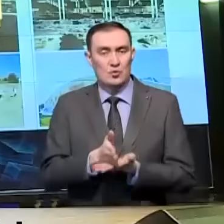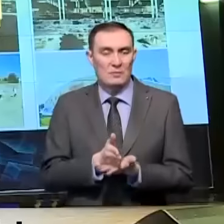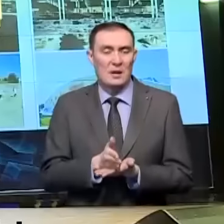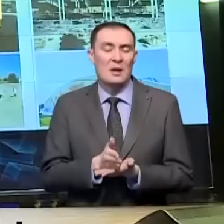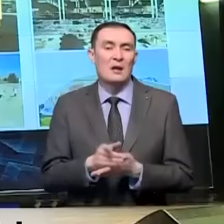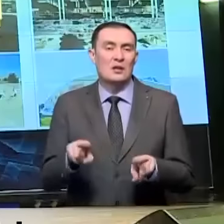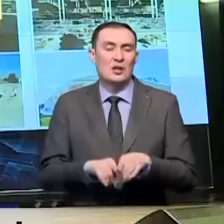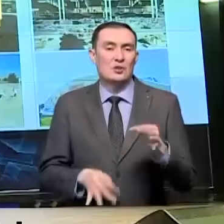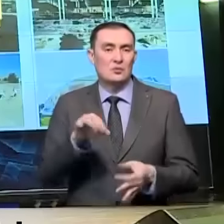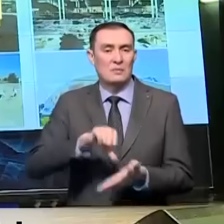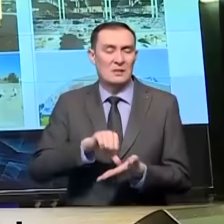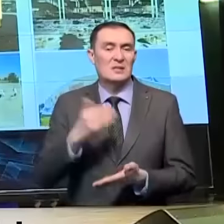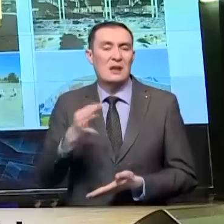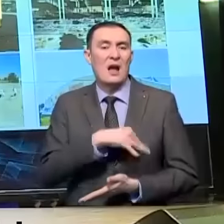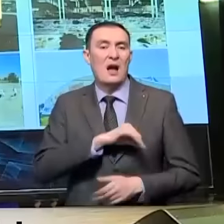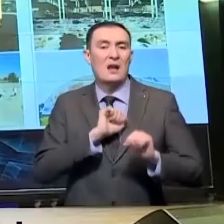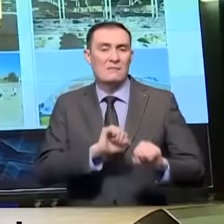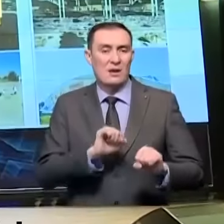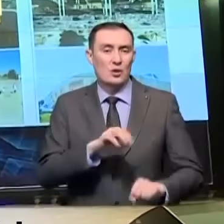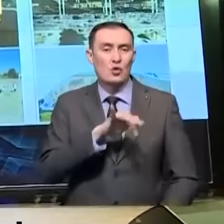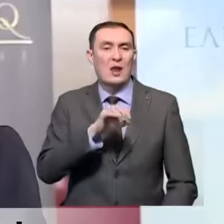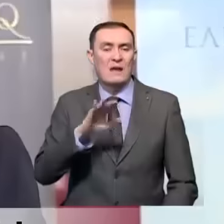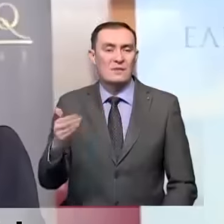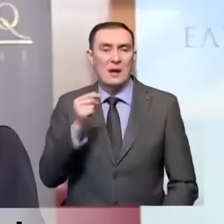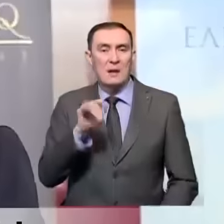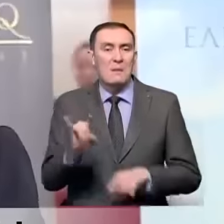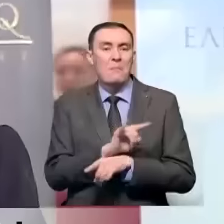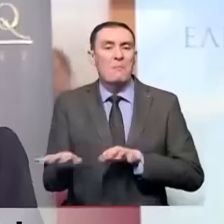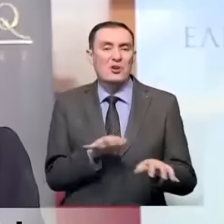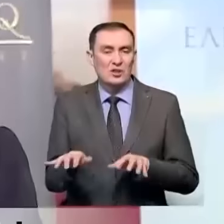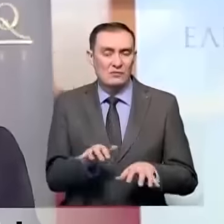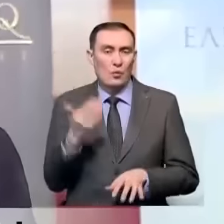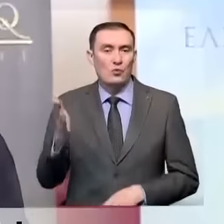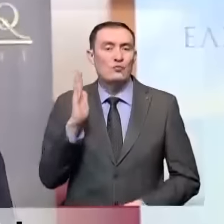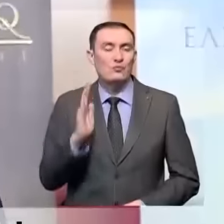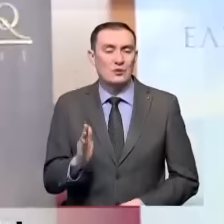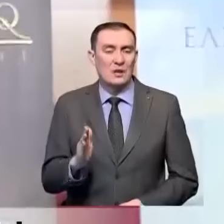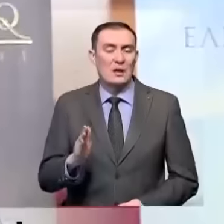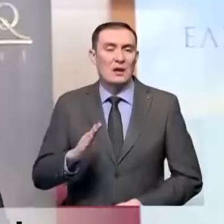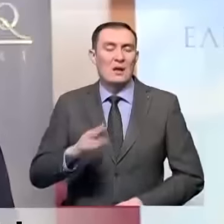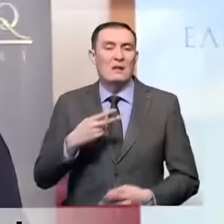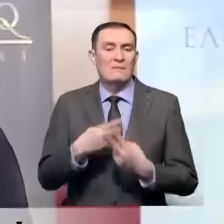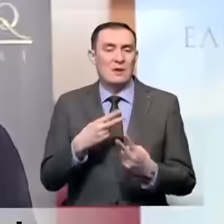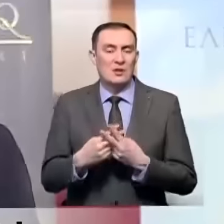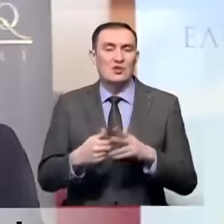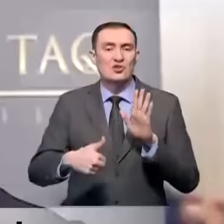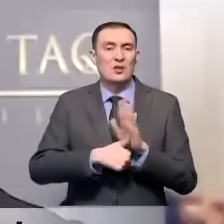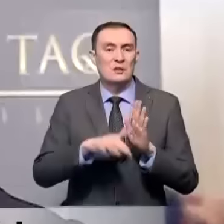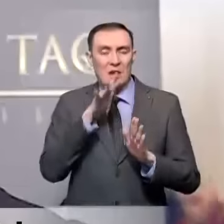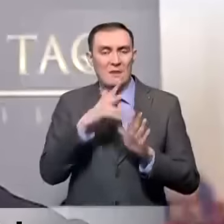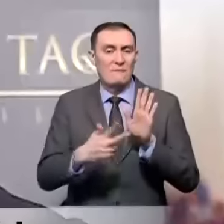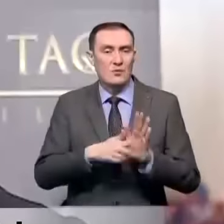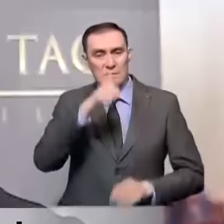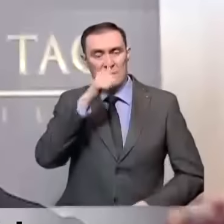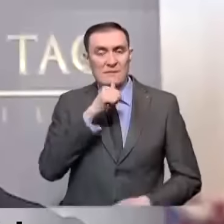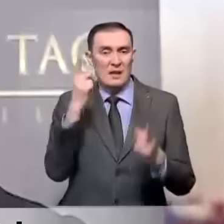На скамье подсудимых находился и адвокат Мустахим Тулеев. За мошенничество он будет отбывать в колонии 6 лет и